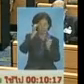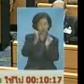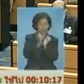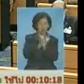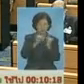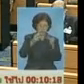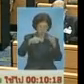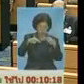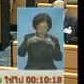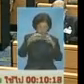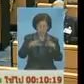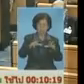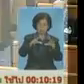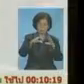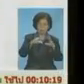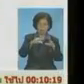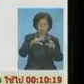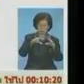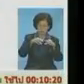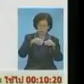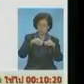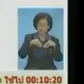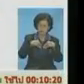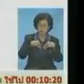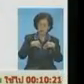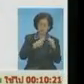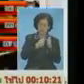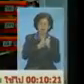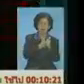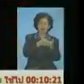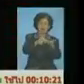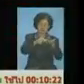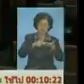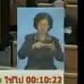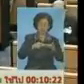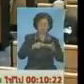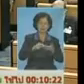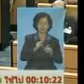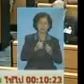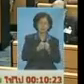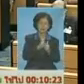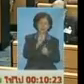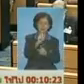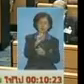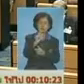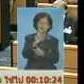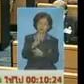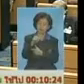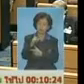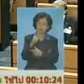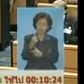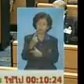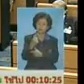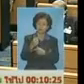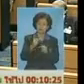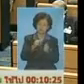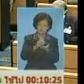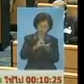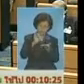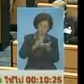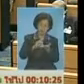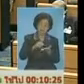รให้ความเห็นชอบตามเสนอสคบ.ข้อ 4.1 ครับและลงนามหนังสือนำเรียนท่านร